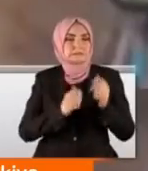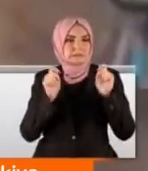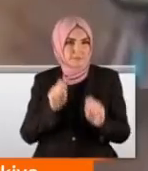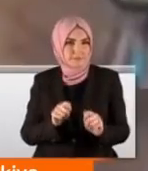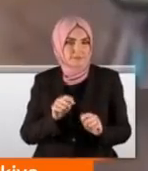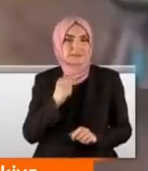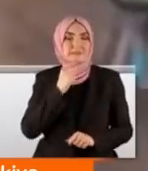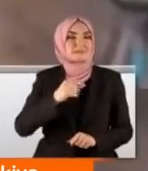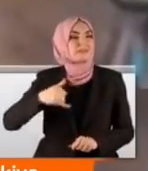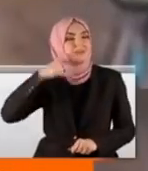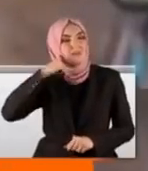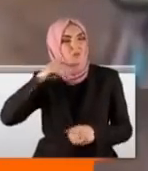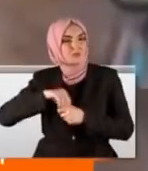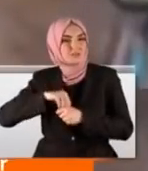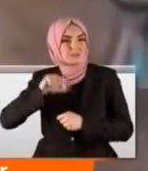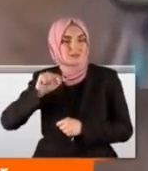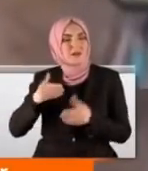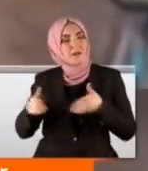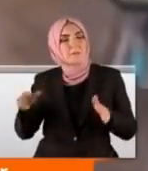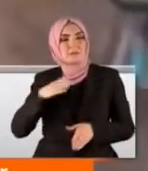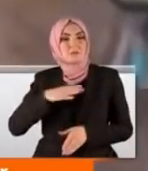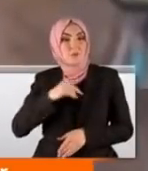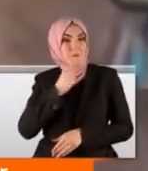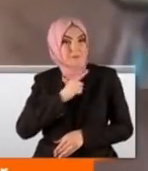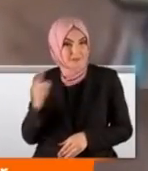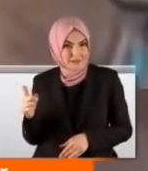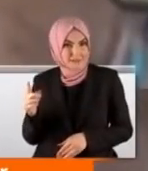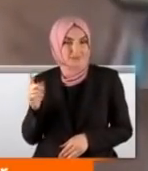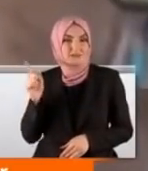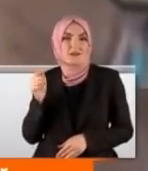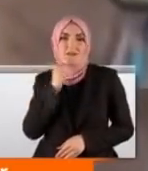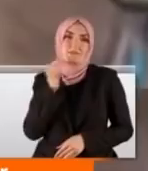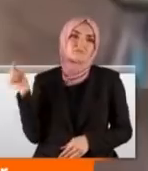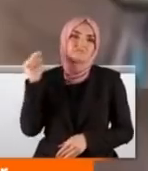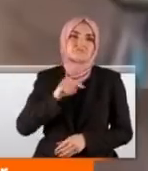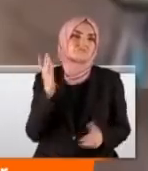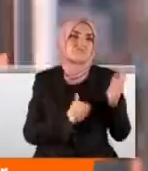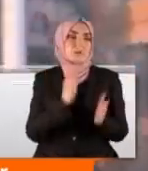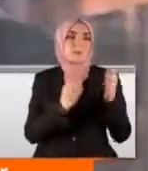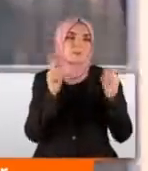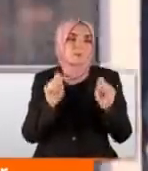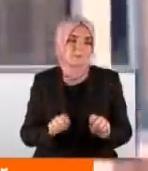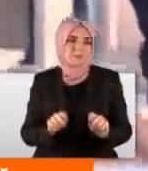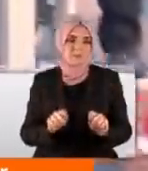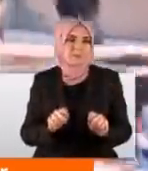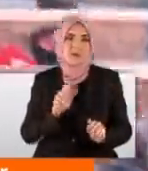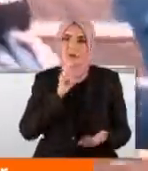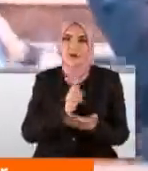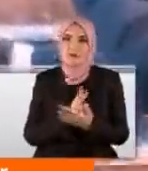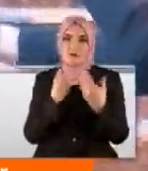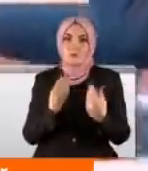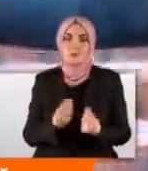sevgilisi tarafından ölümüne darp edilmişti. Genç kadına kabusu yaşatan o saldırgan hakkında karar çıktı.